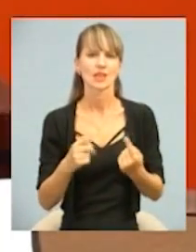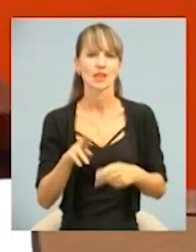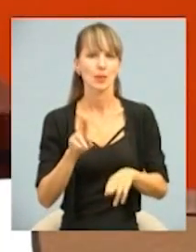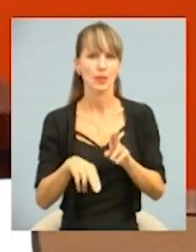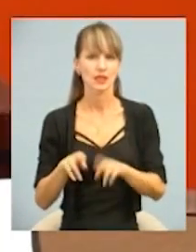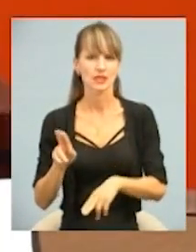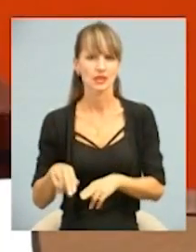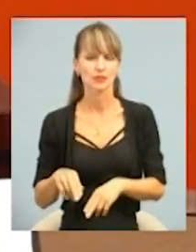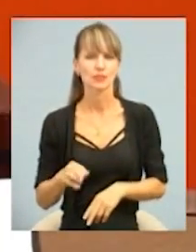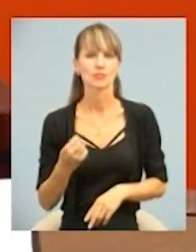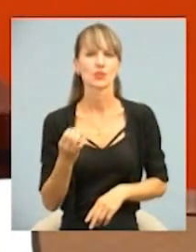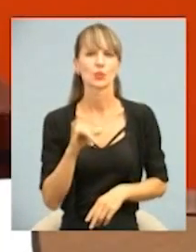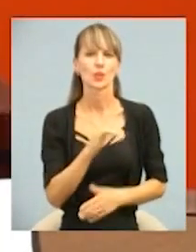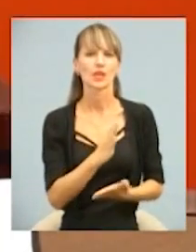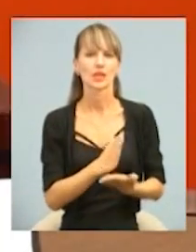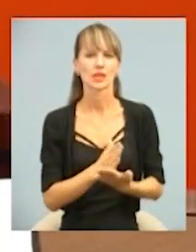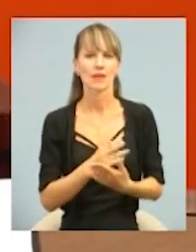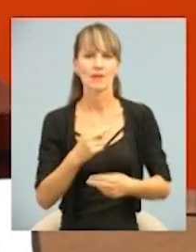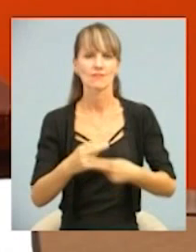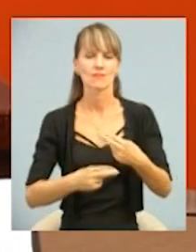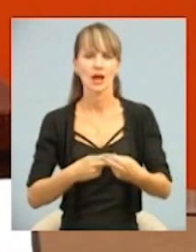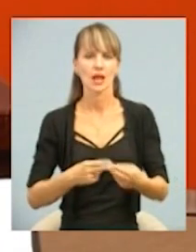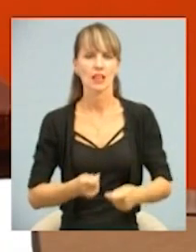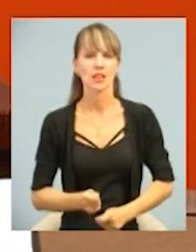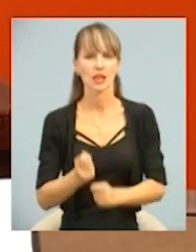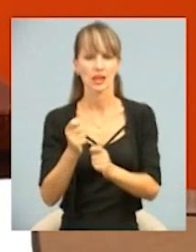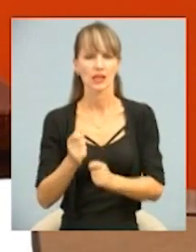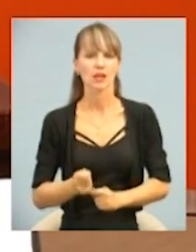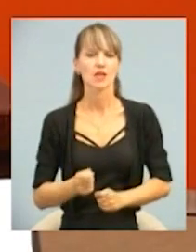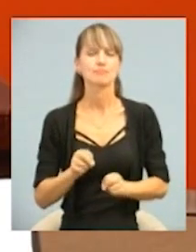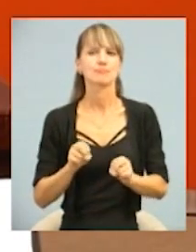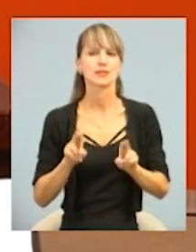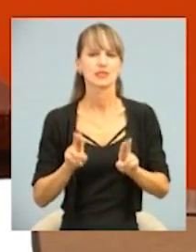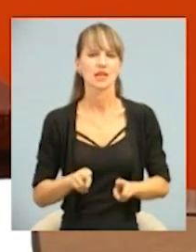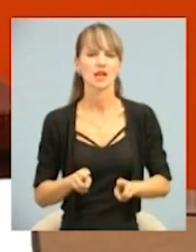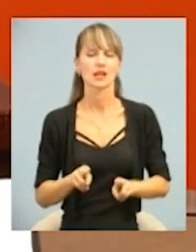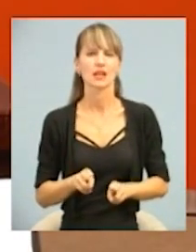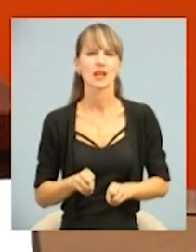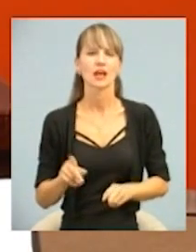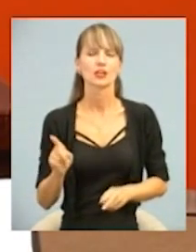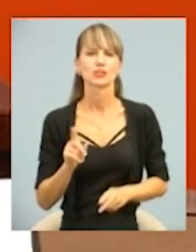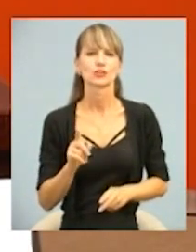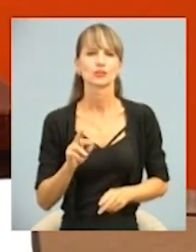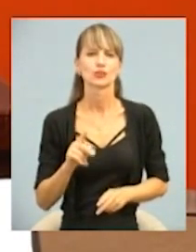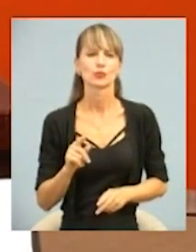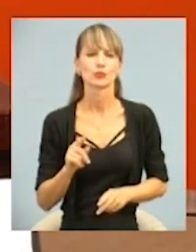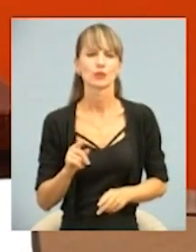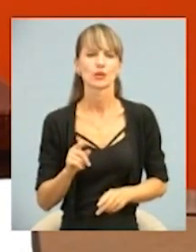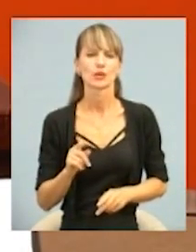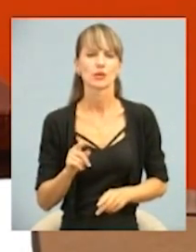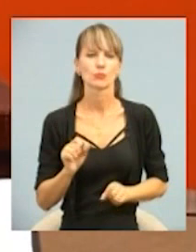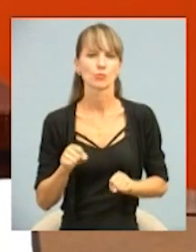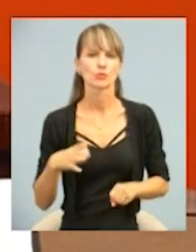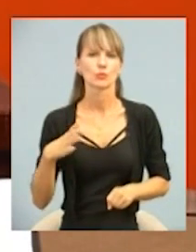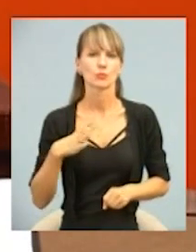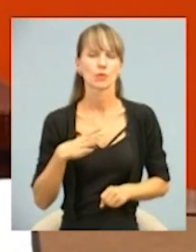пензлики, ще в них є валики, для валиків спеціальні, щоб було, щоб